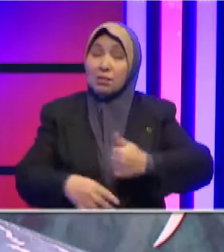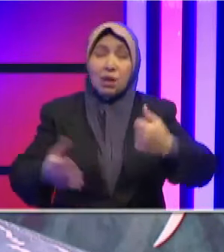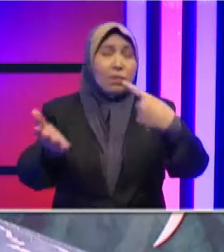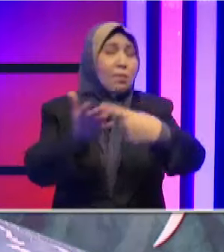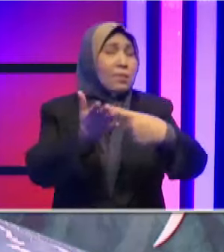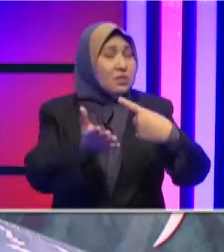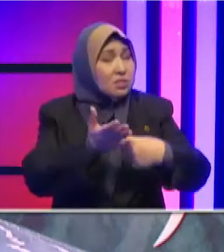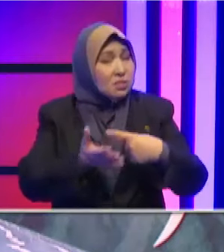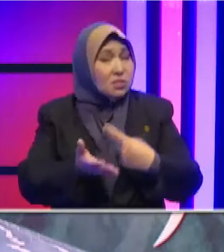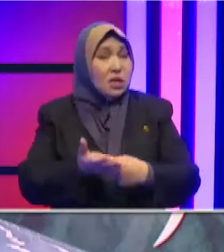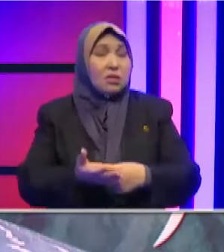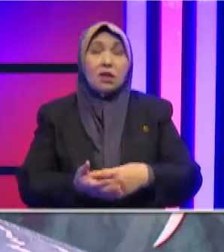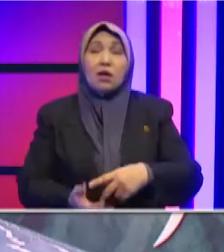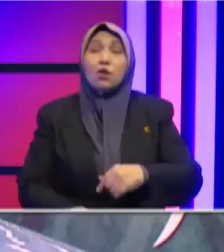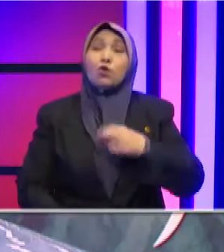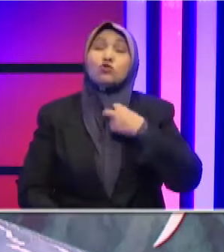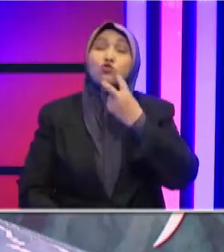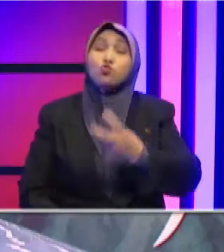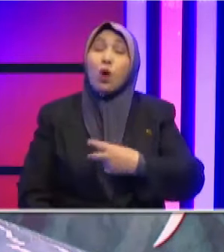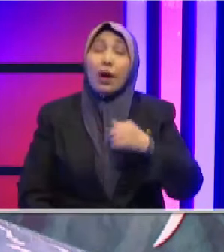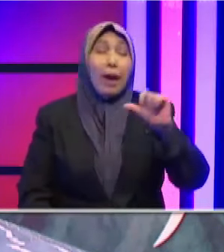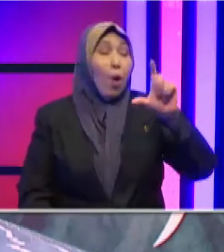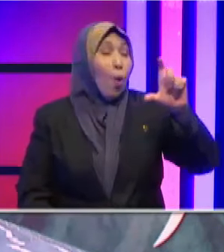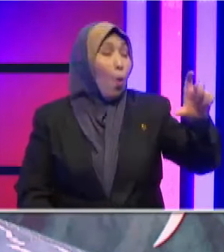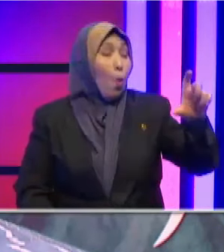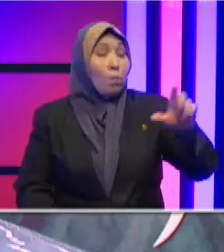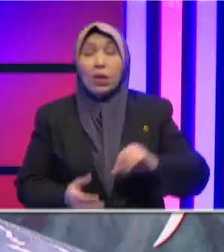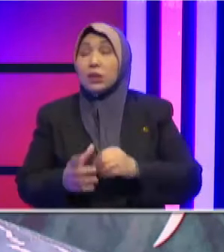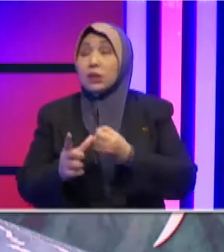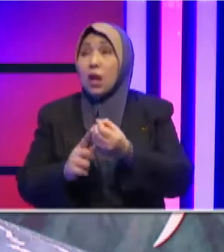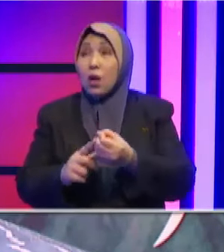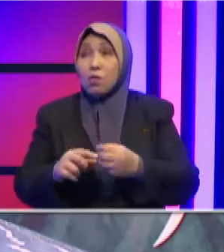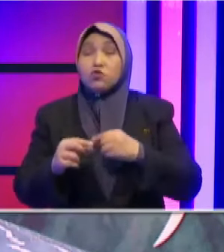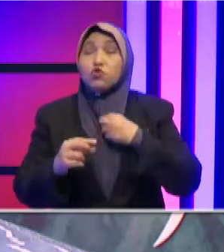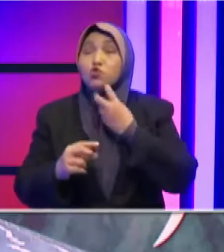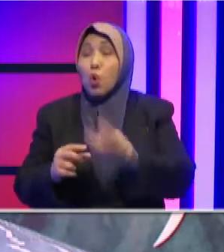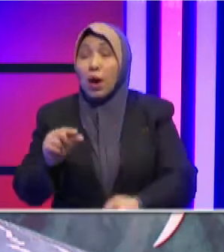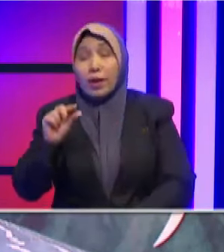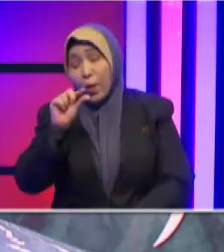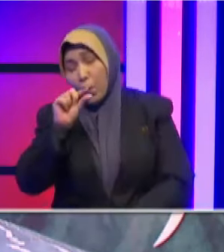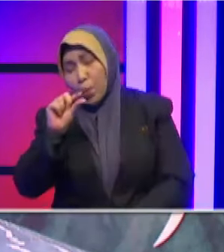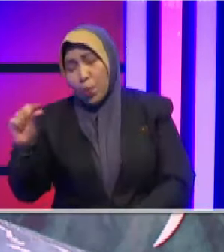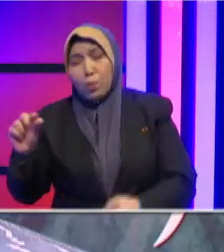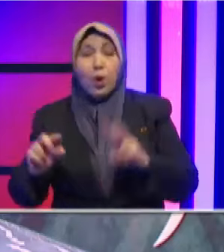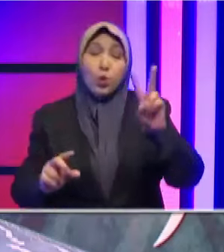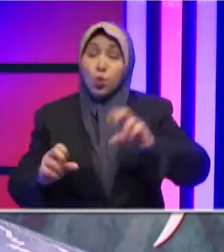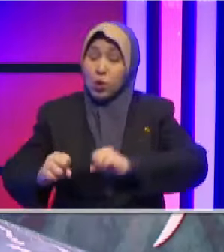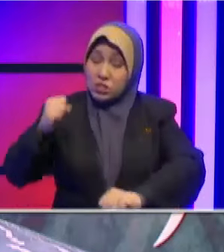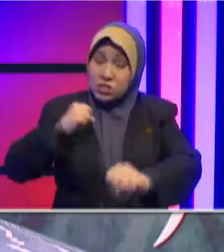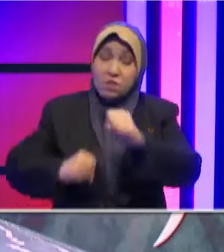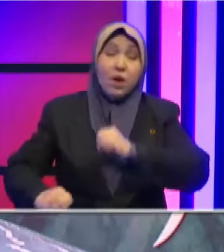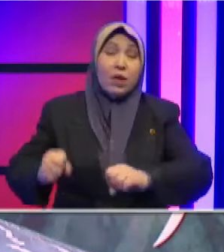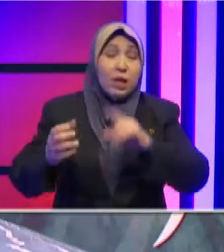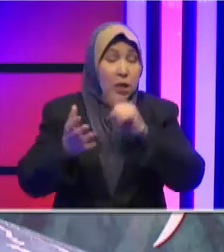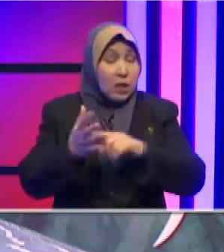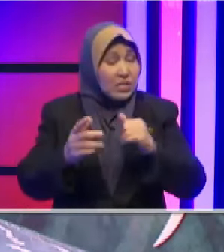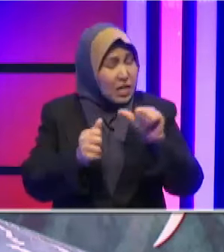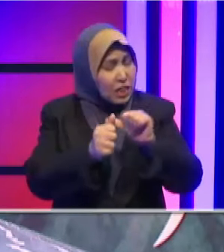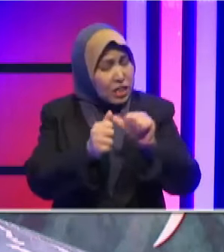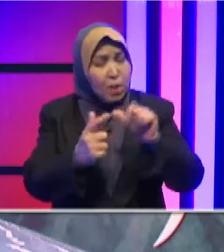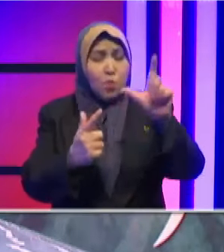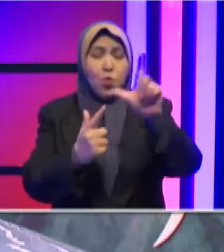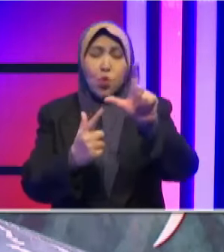berkenaan Sworo tebal atau suara nipis telah Alquran antara Siswo sifatnya yang memang kalau setiap huruf yang